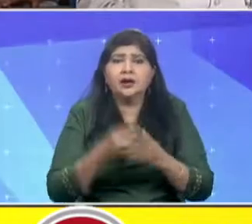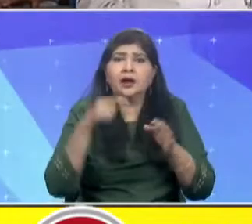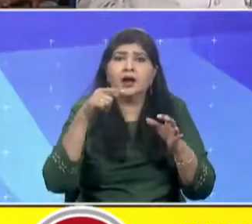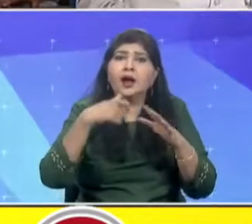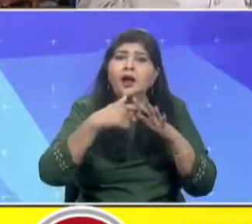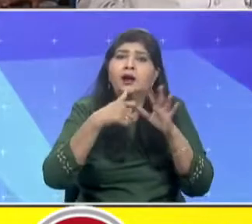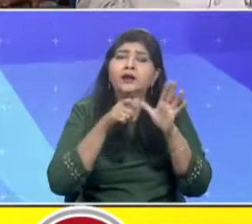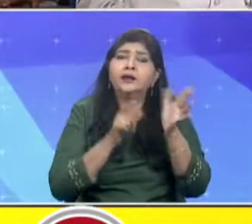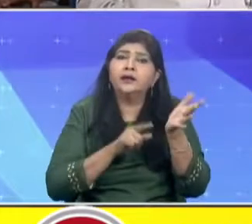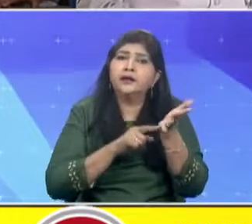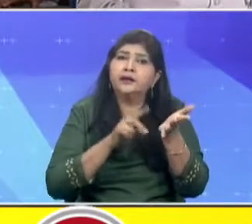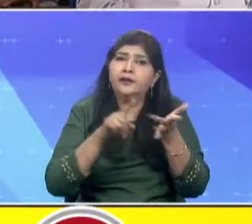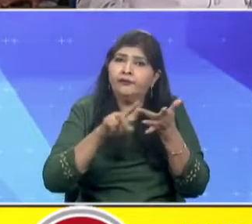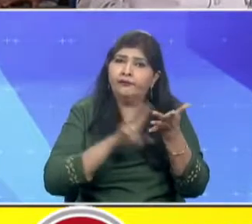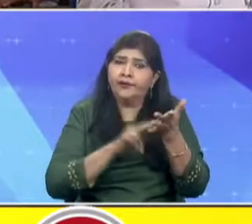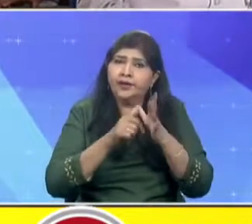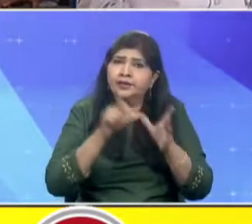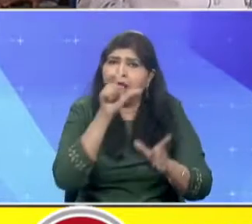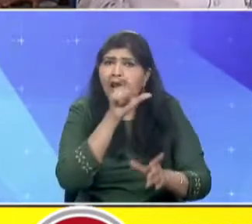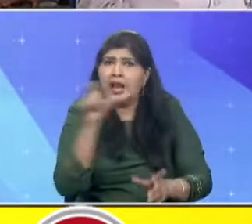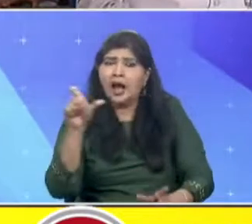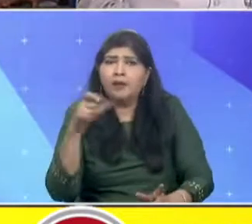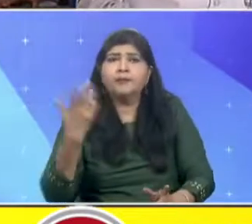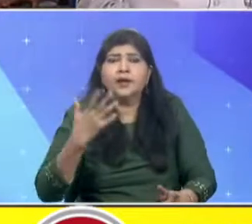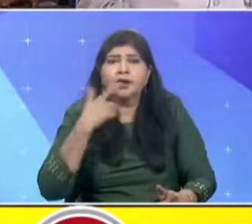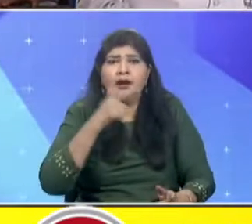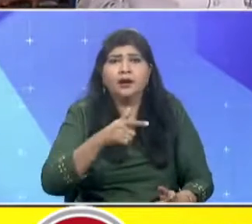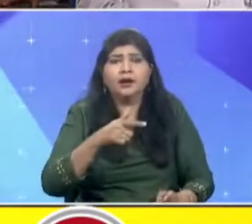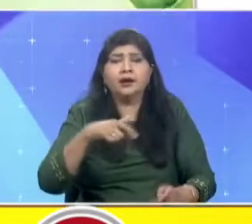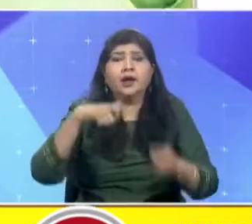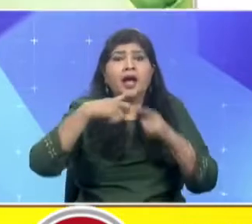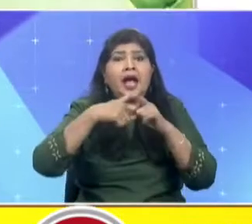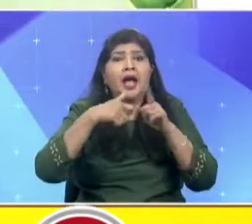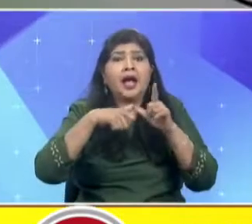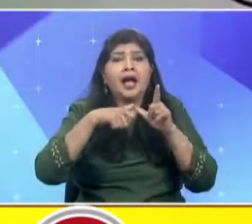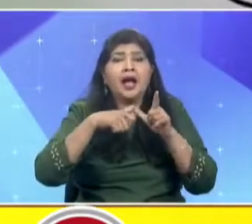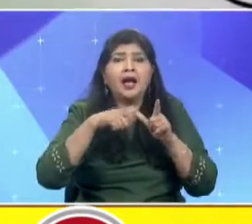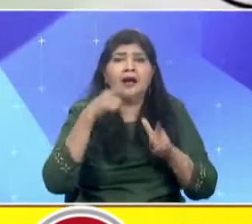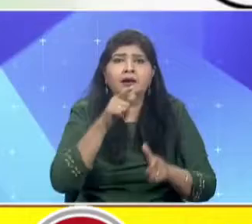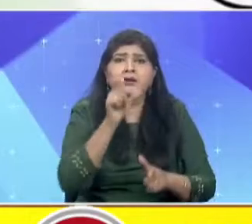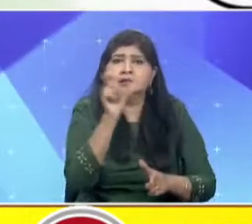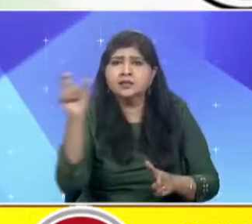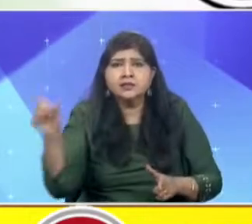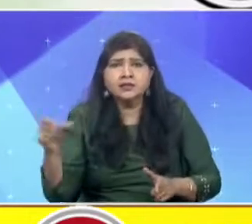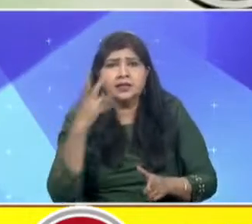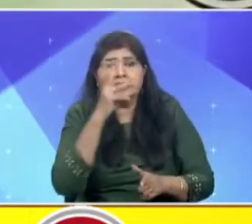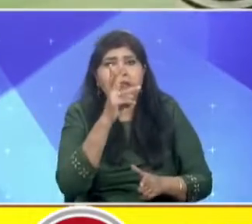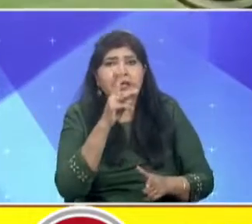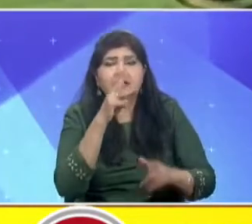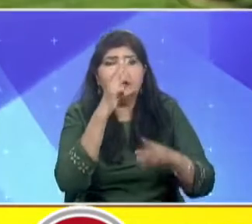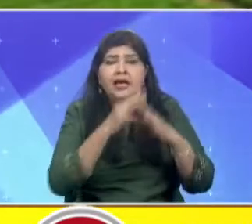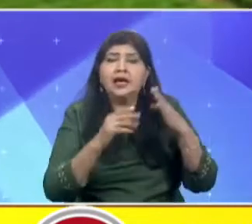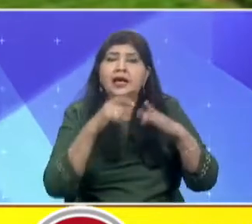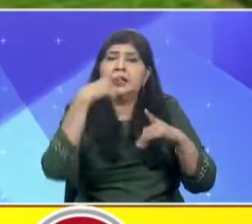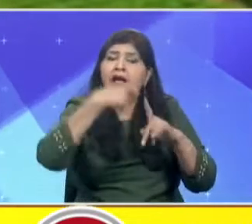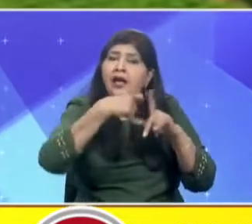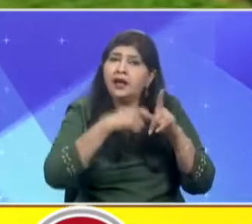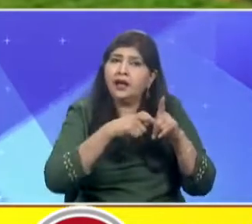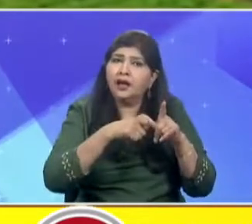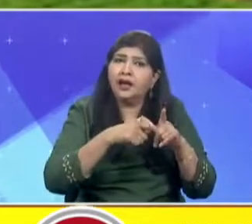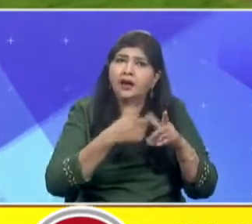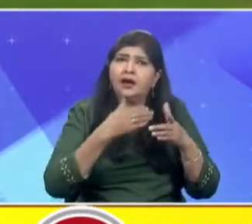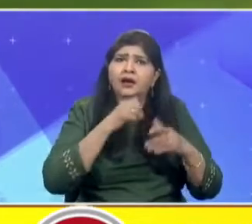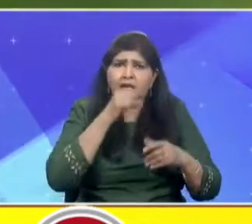कपिवा। इसके नाम में ही इसका मतलब छिपा है। इसमें क का मतलब है